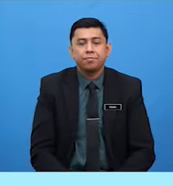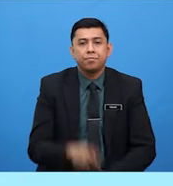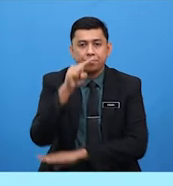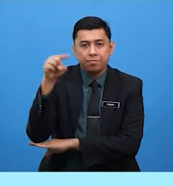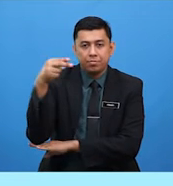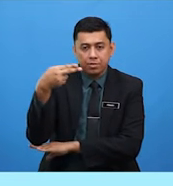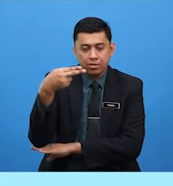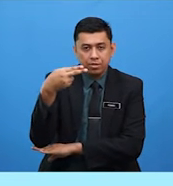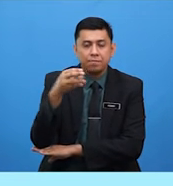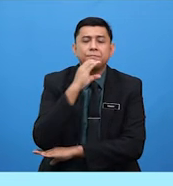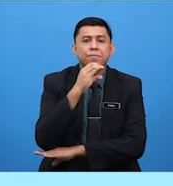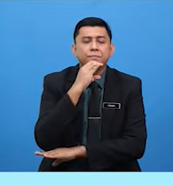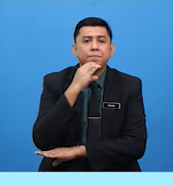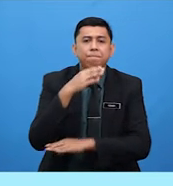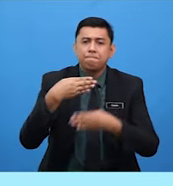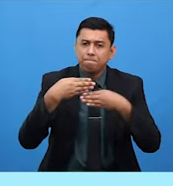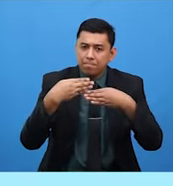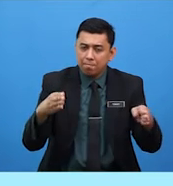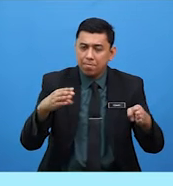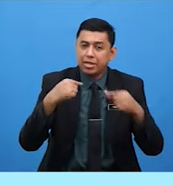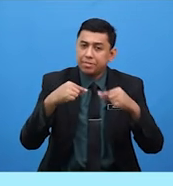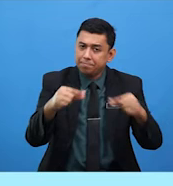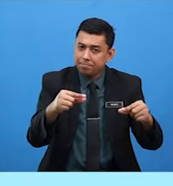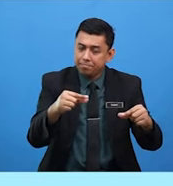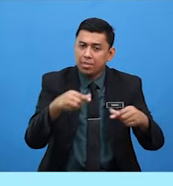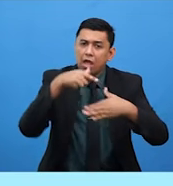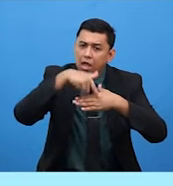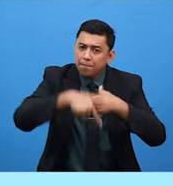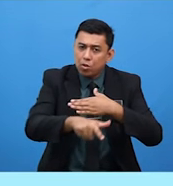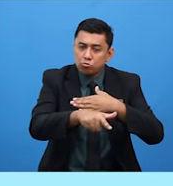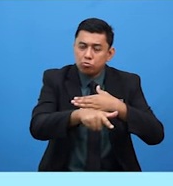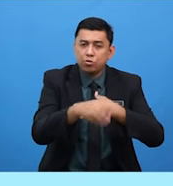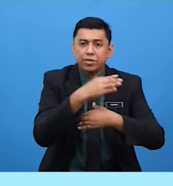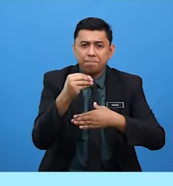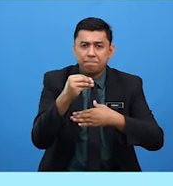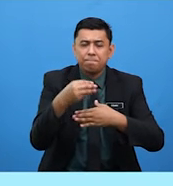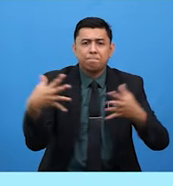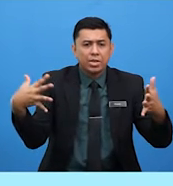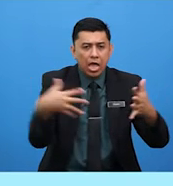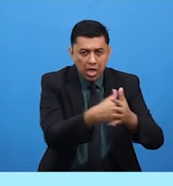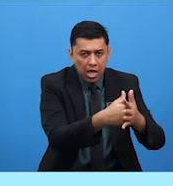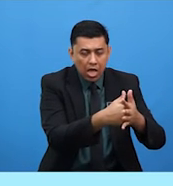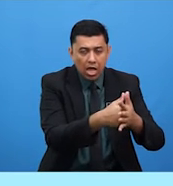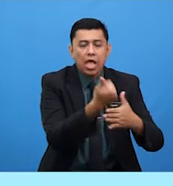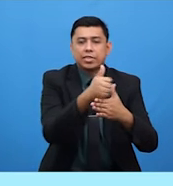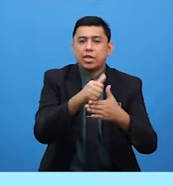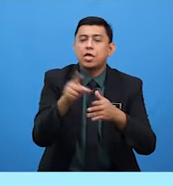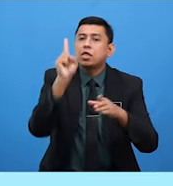Zarah-zarah cecair bebas bergerak, mengelongsor dan berlanggar antara satu sama lain.